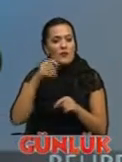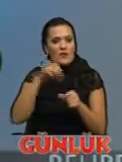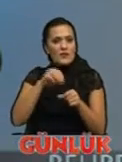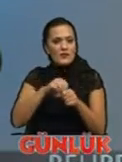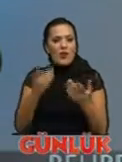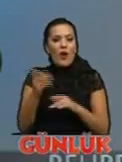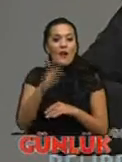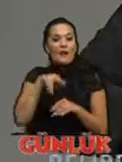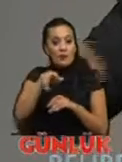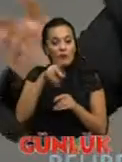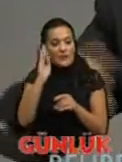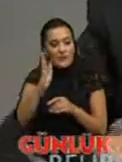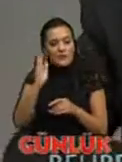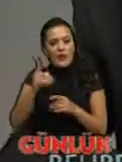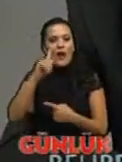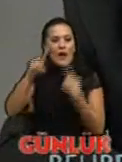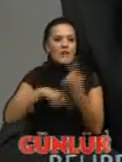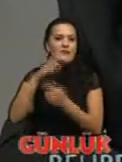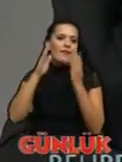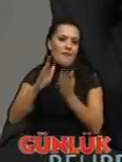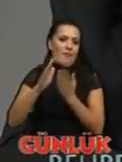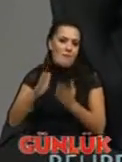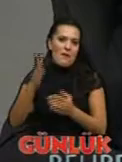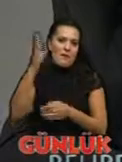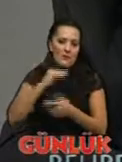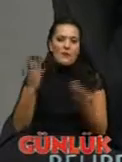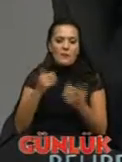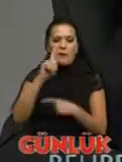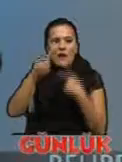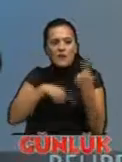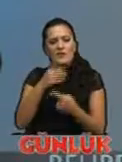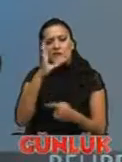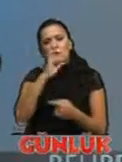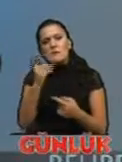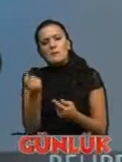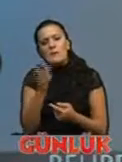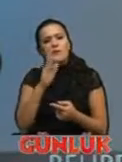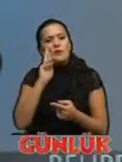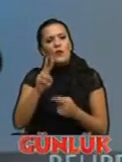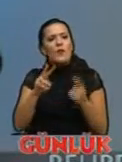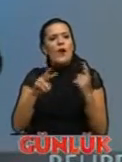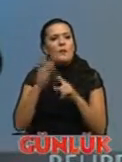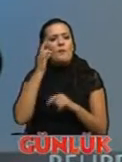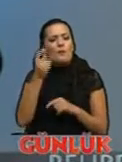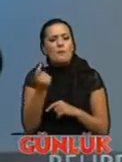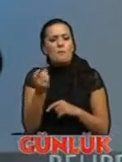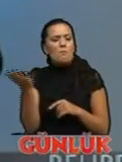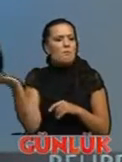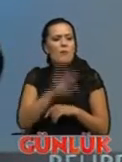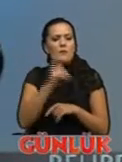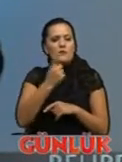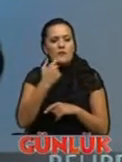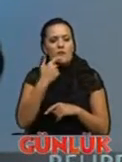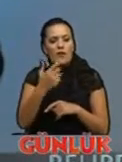Geçiyor da işte onu geçeceğin arayışa devam. Aynen anlamında. Öyle bir arayış tabii. Yani kimisi işte az önce gördük Ahmet Bey'i bambaşka bir